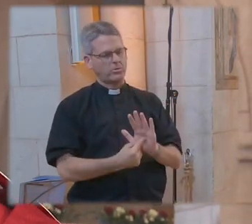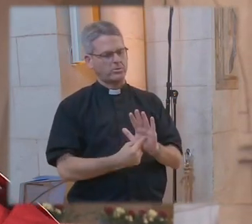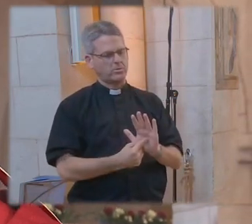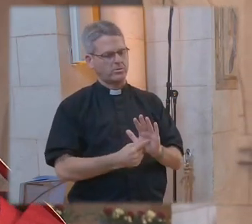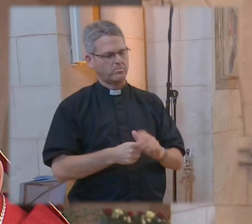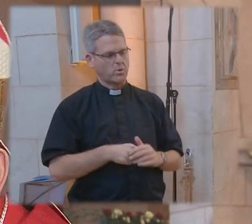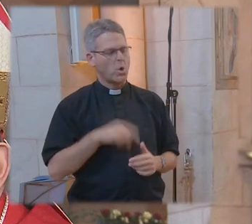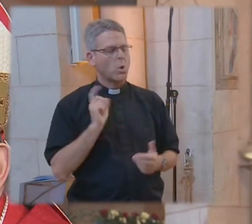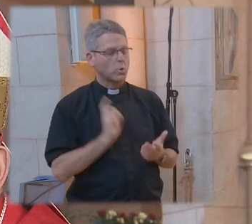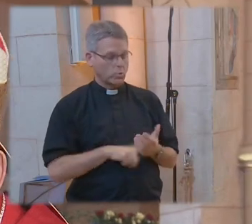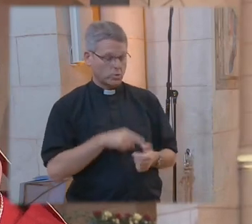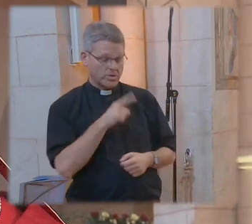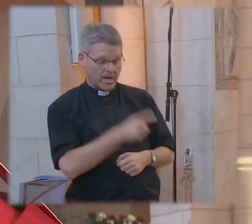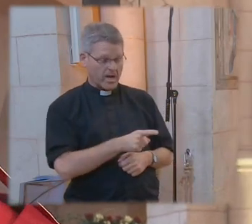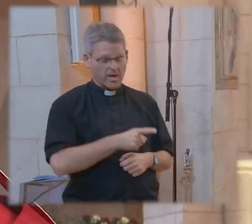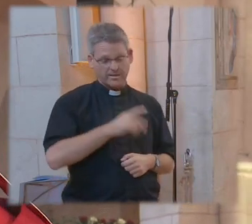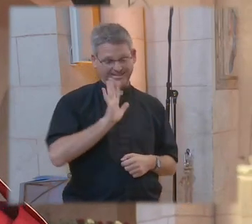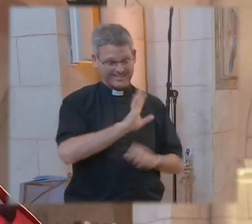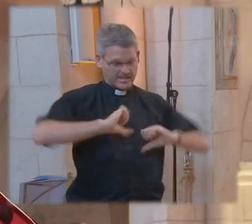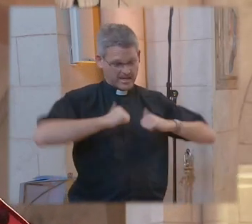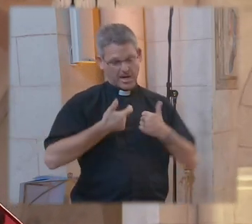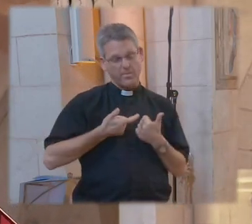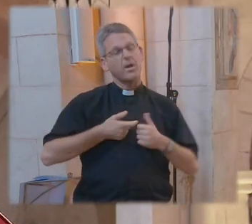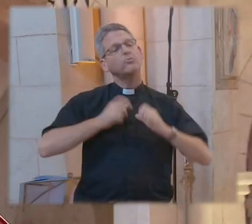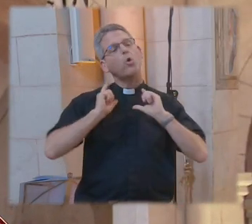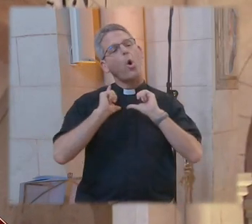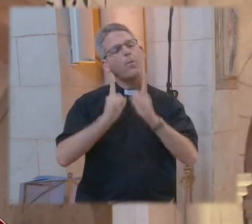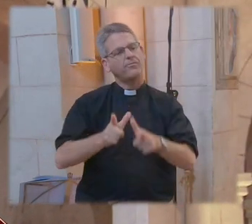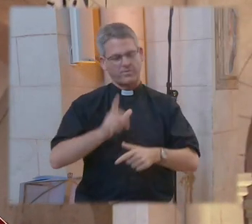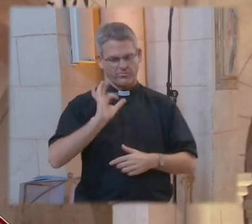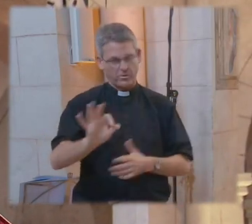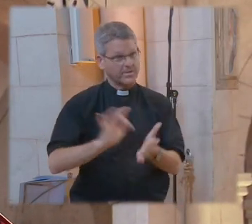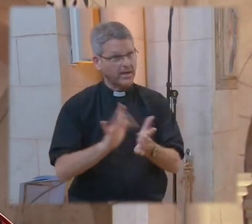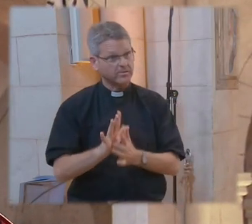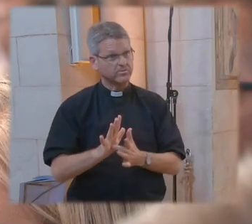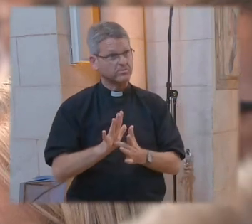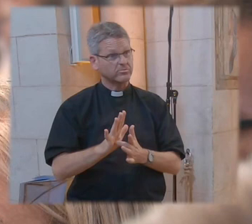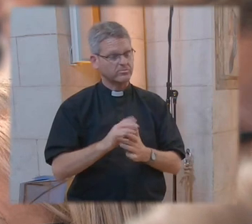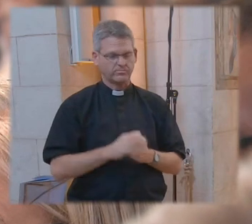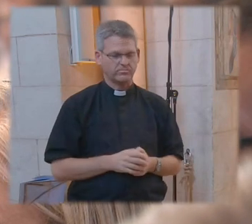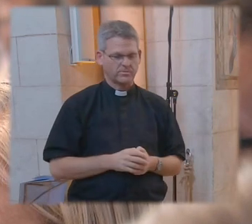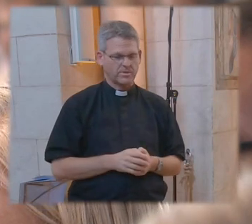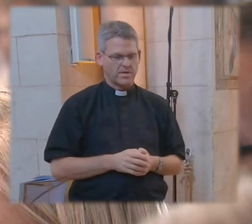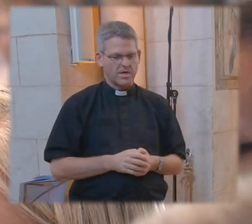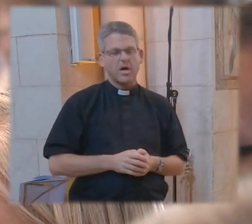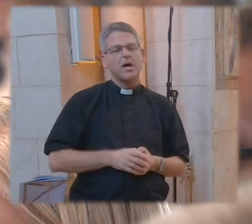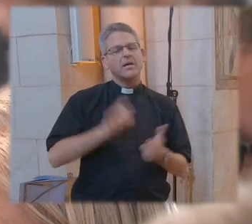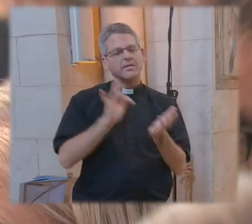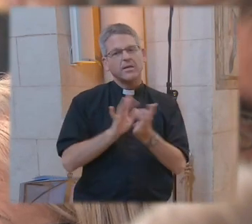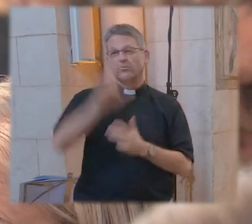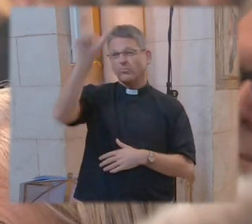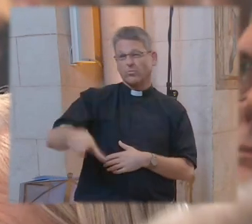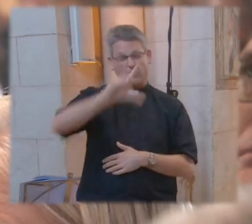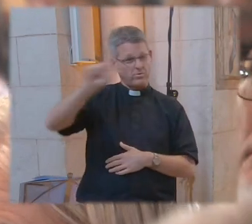der sein Leben als Opfer für Christus hingegeben und damit Anteil am Kreuz Jesu Christi erhalten